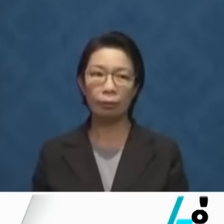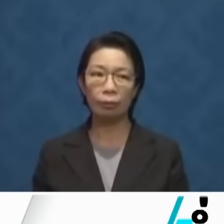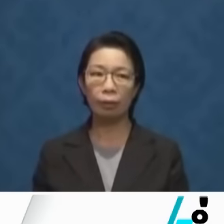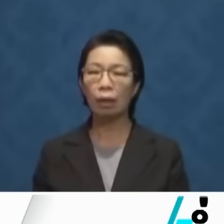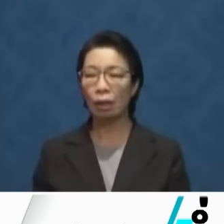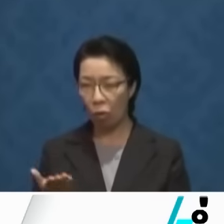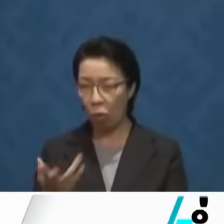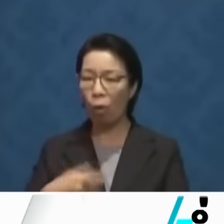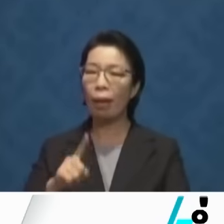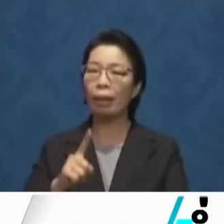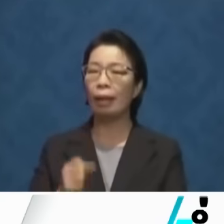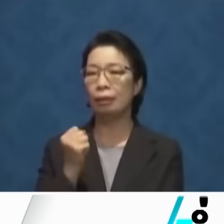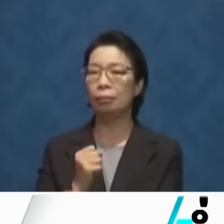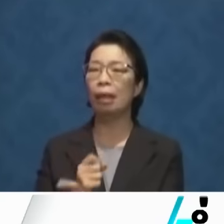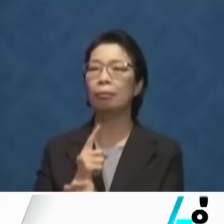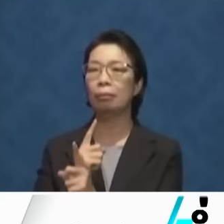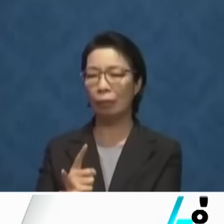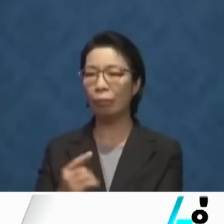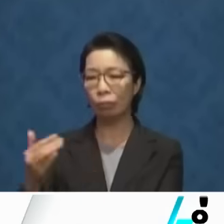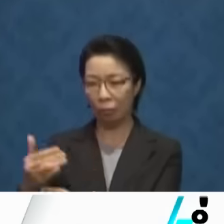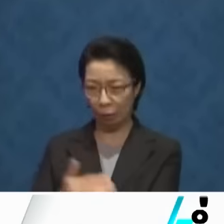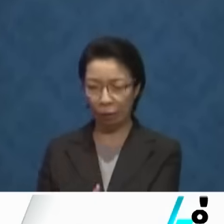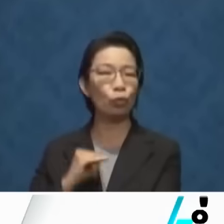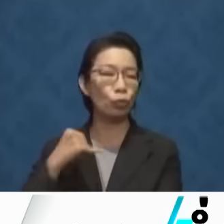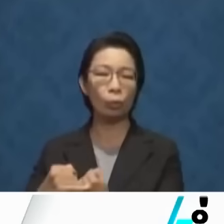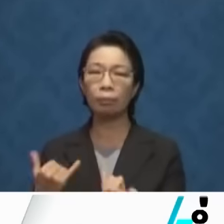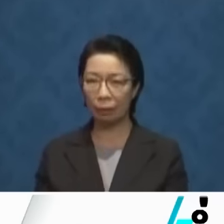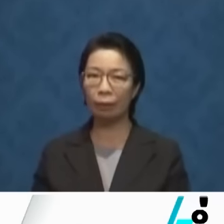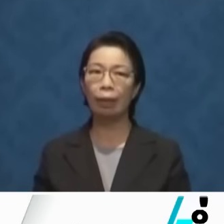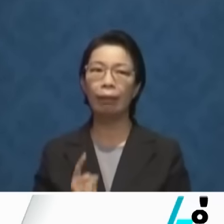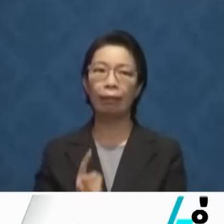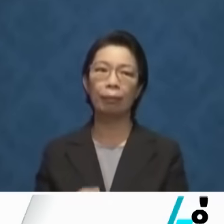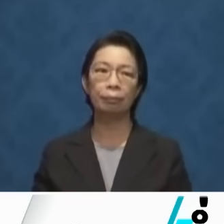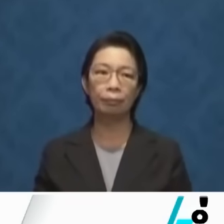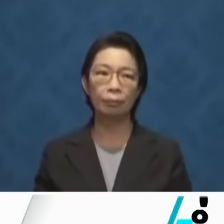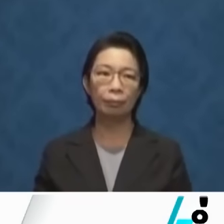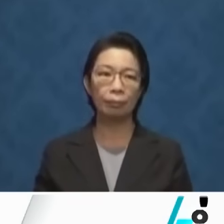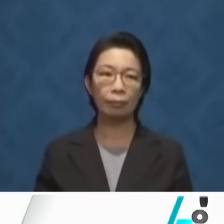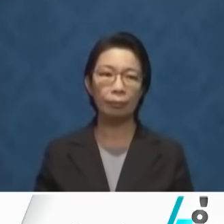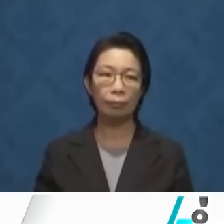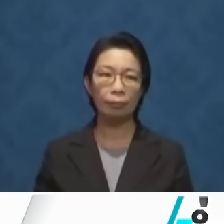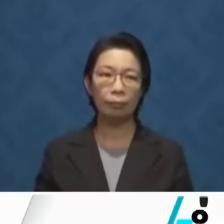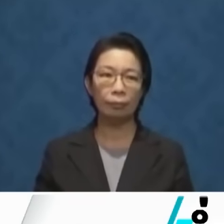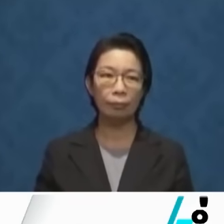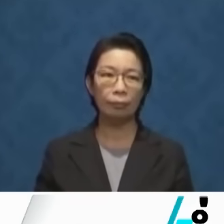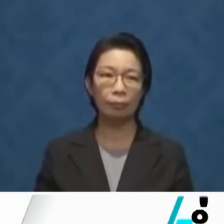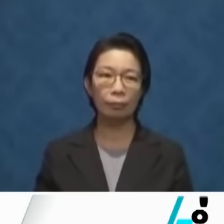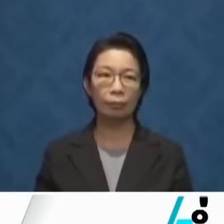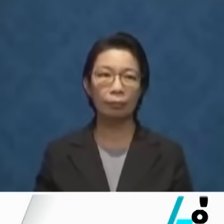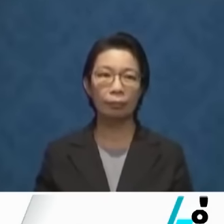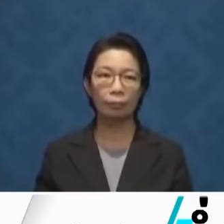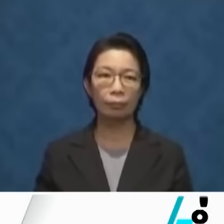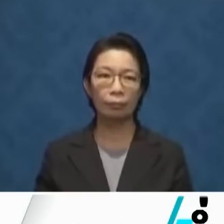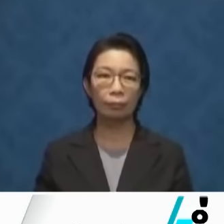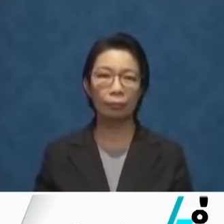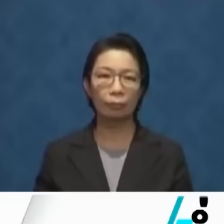ให้ท่านประธานได้ดำเนินการให้เสร็จสิ้นค่ะ ครับก็เป็น ท่านประธาน ครับผมขอใช้สิทธิ์ภาพจริงครับพรรคเข้าไปเสียหายครับท่